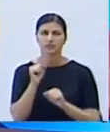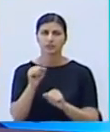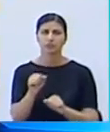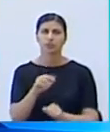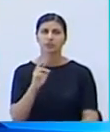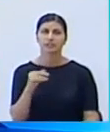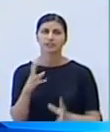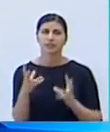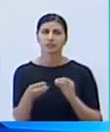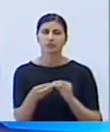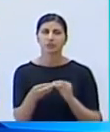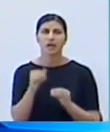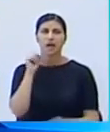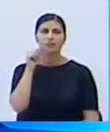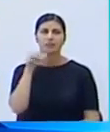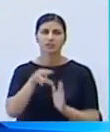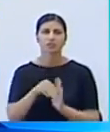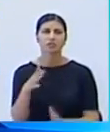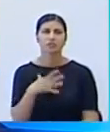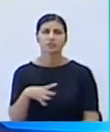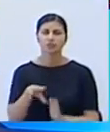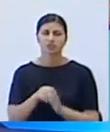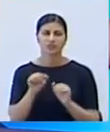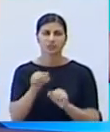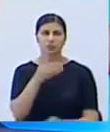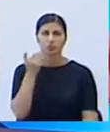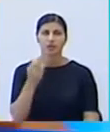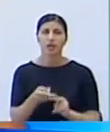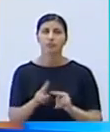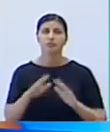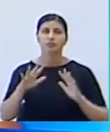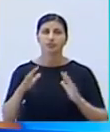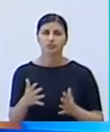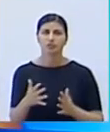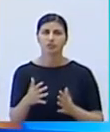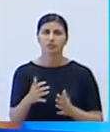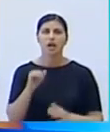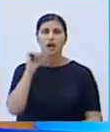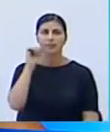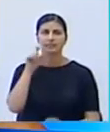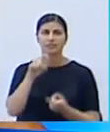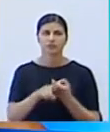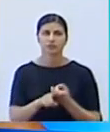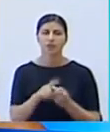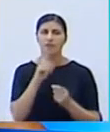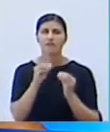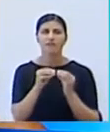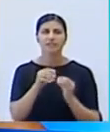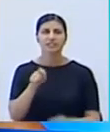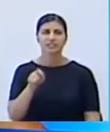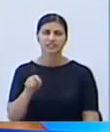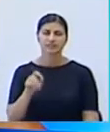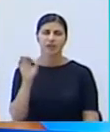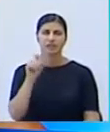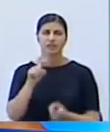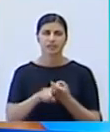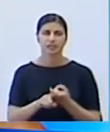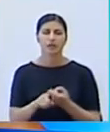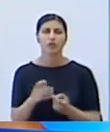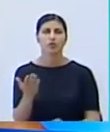და საერთოდ აფხაზეთში კი არა თბილისში არ არის დაცული, მაგრამ ამ შემთხვევაში ჩვენ საუბრობთ აფხაზეთთან დაკავშირებით. იგივე ცხინვალის თემატიკა,